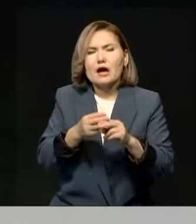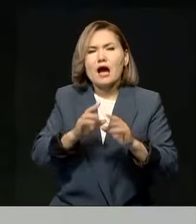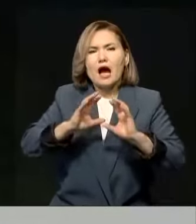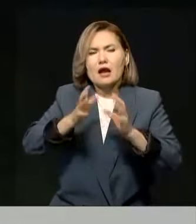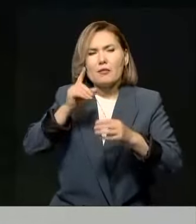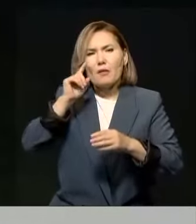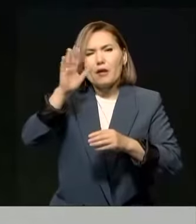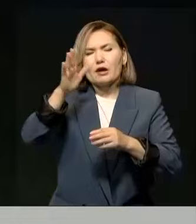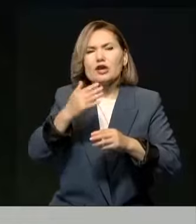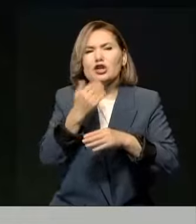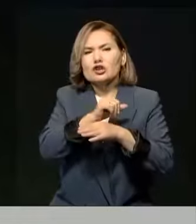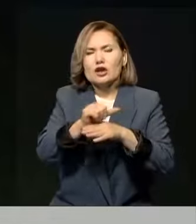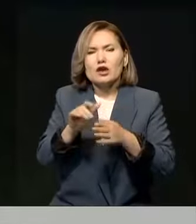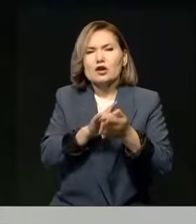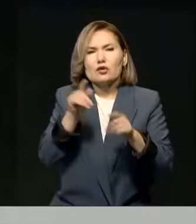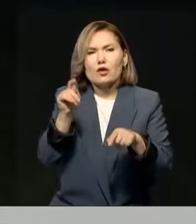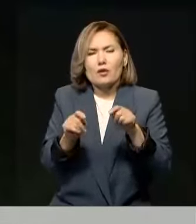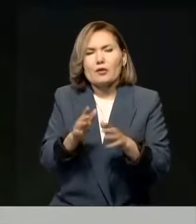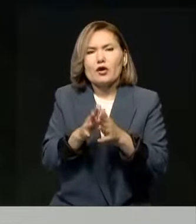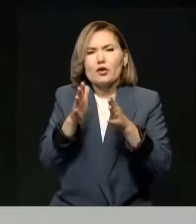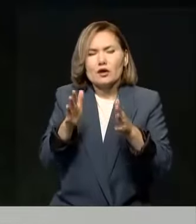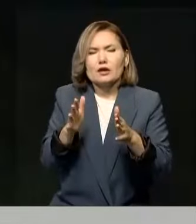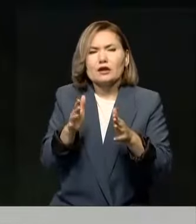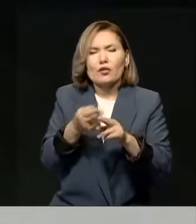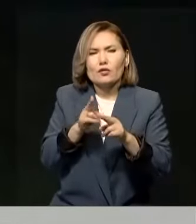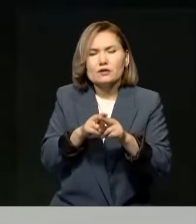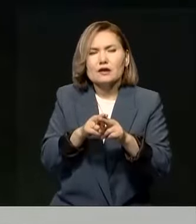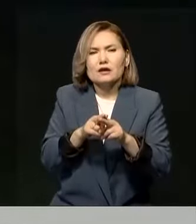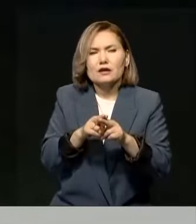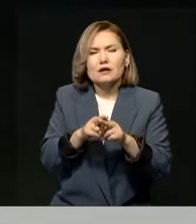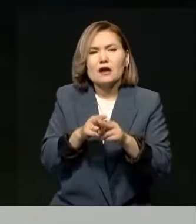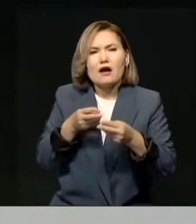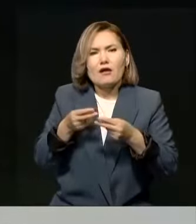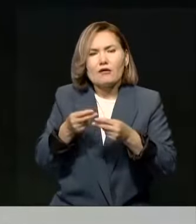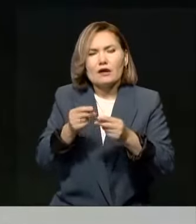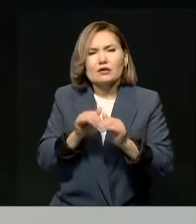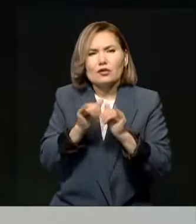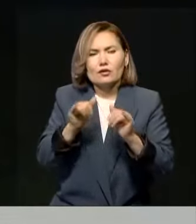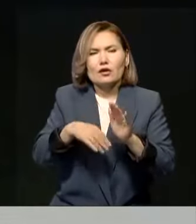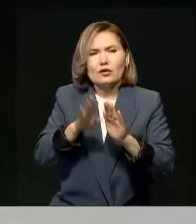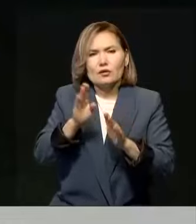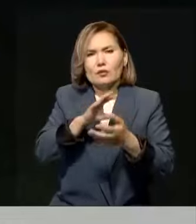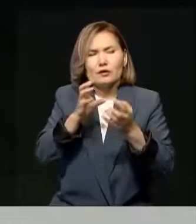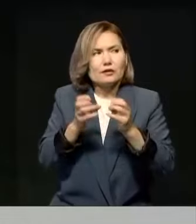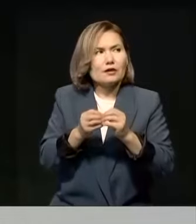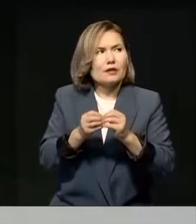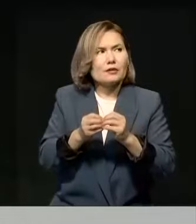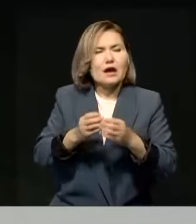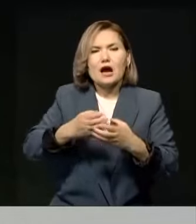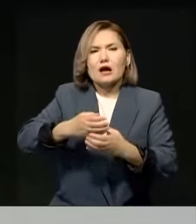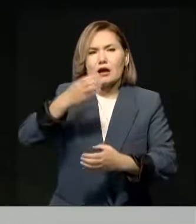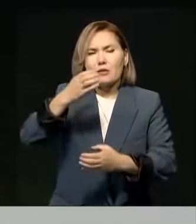әлемге паш ету, шетелдік туристерді тартудың бір жақсы бір қадамы, бастамасы деп білеміз. Ал